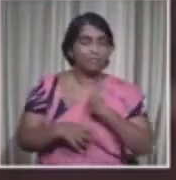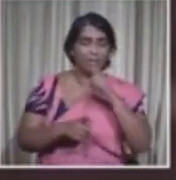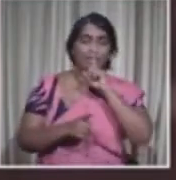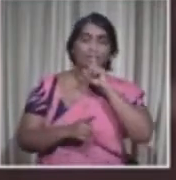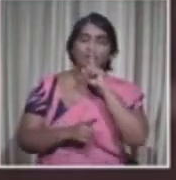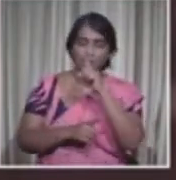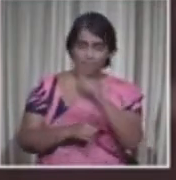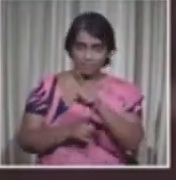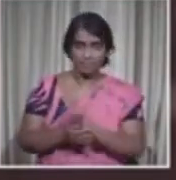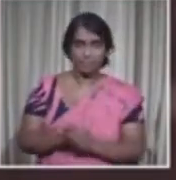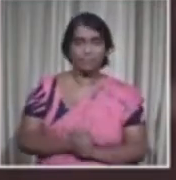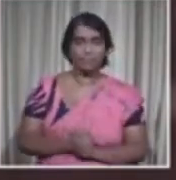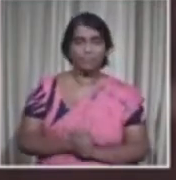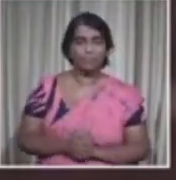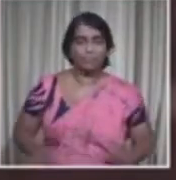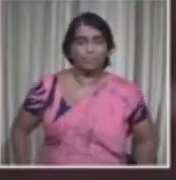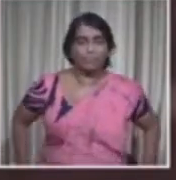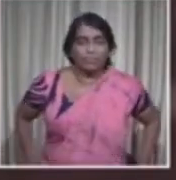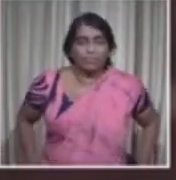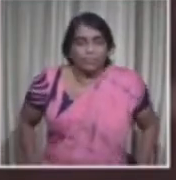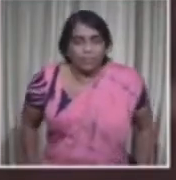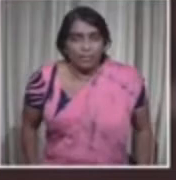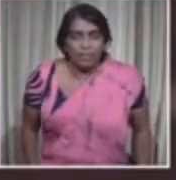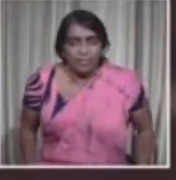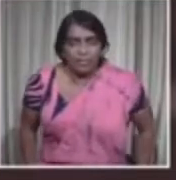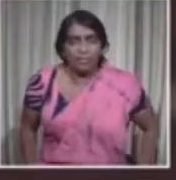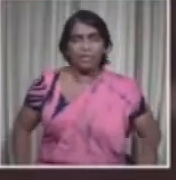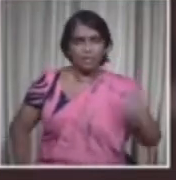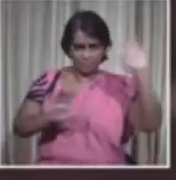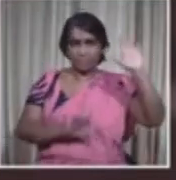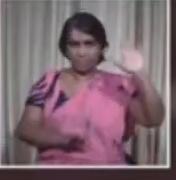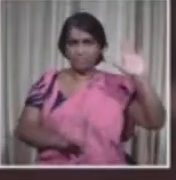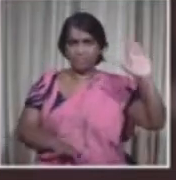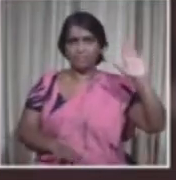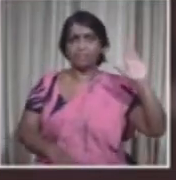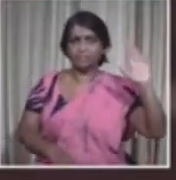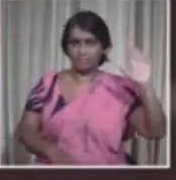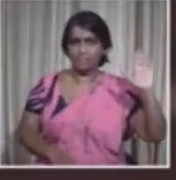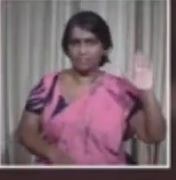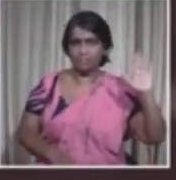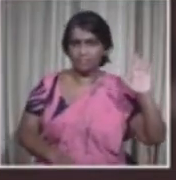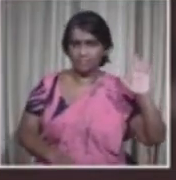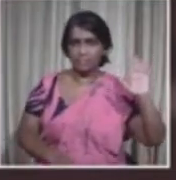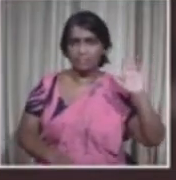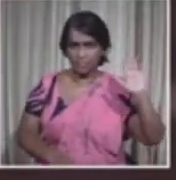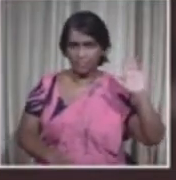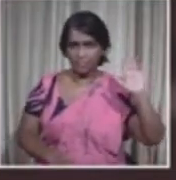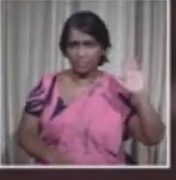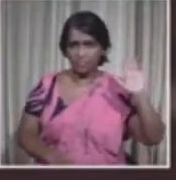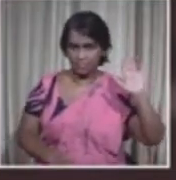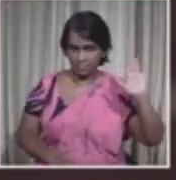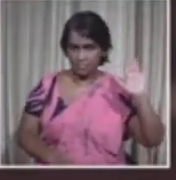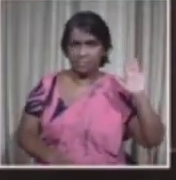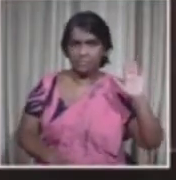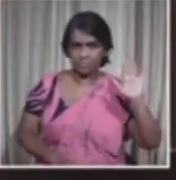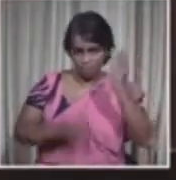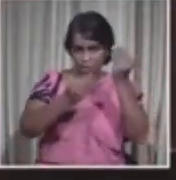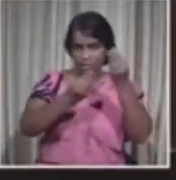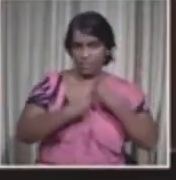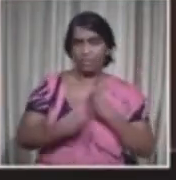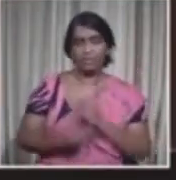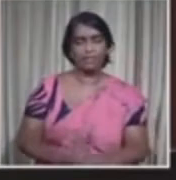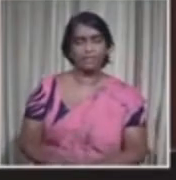තමුන්නාසට මතක් කරනවා. හරි ඔව්. නලින් බණ්ඩාර මන්ත්‍රීතුමා මතක් කරගෙන ඉන්න ඉන්න කතා නැගෙ දුනි. පොඩක් දෙන්න.